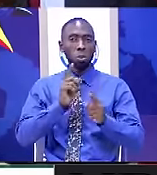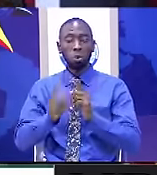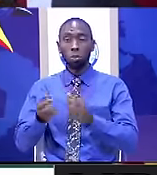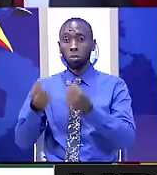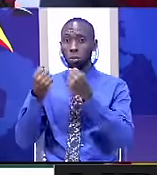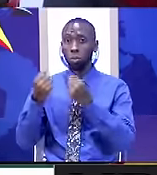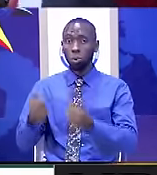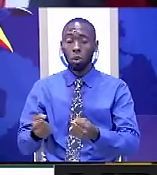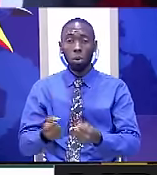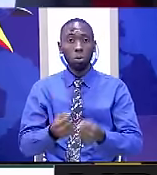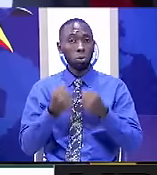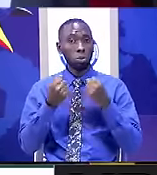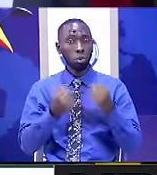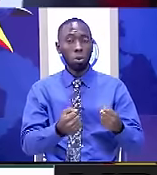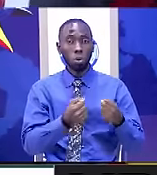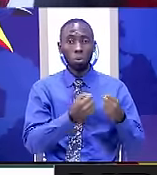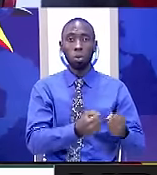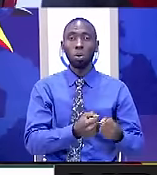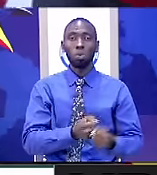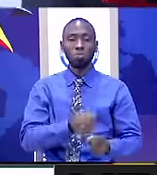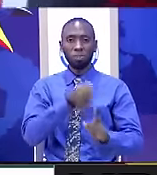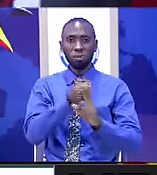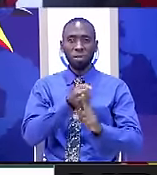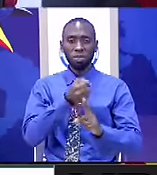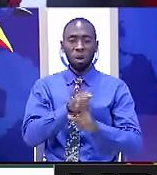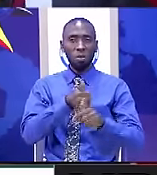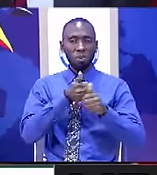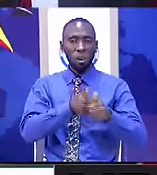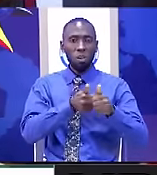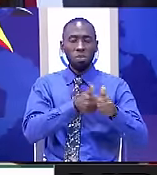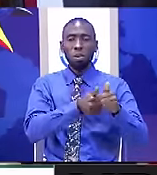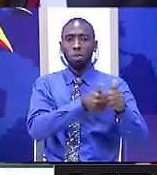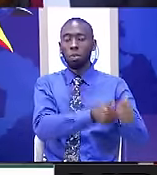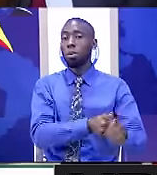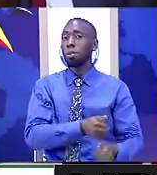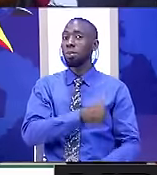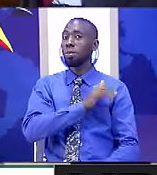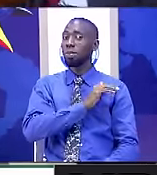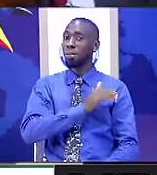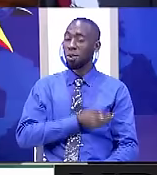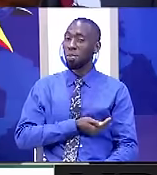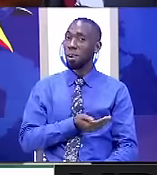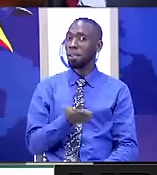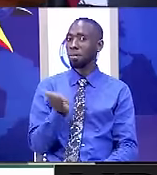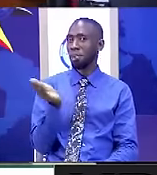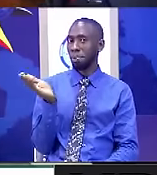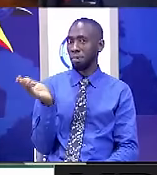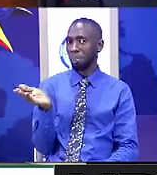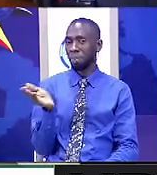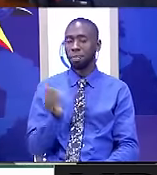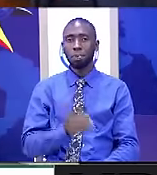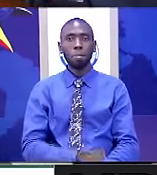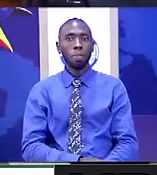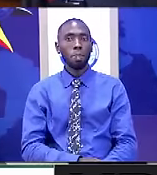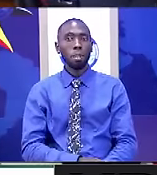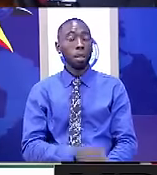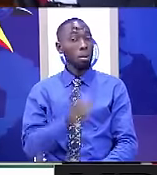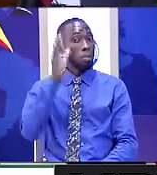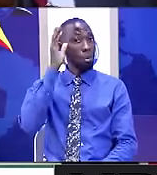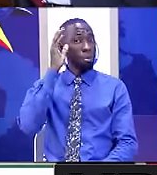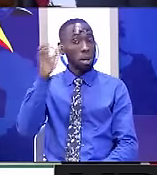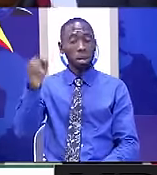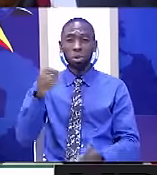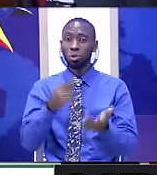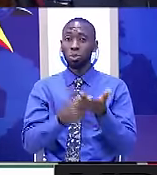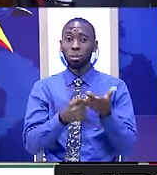oba ng'agiteekamu amaanyi era ng'agiggusa y'oyo omukyala Cecilia Ogwal. Oyo okutuuka okulaba ng'omukulembeze w'eggwanga